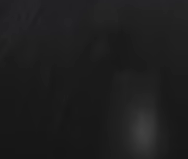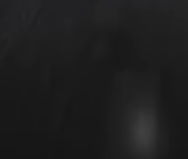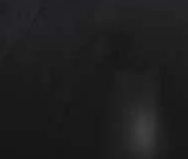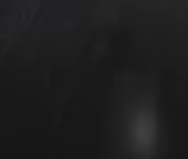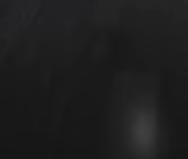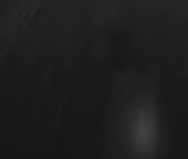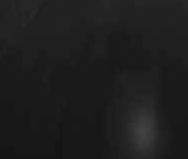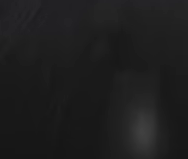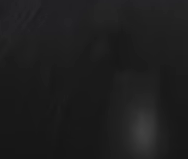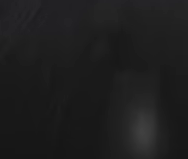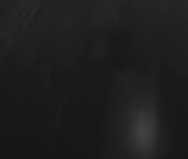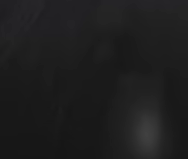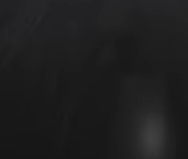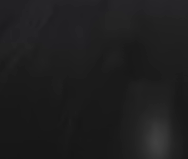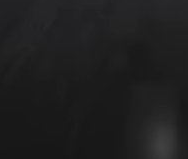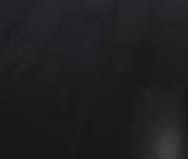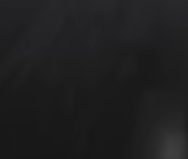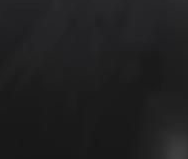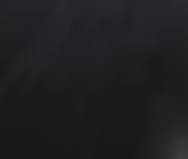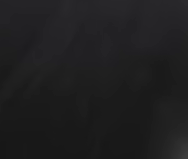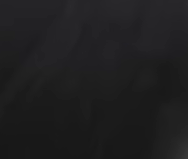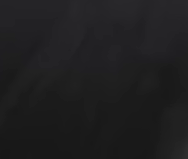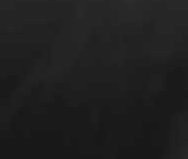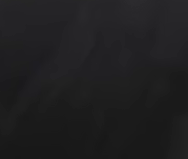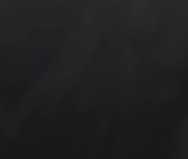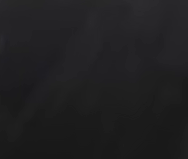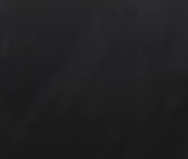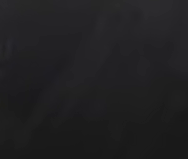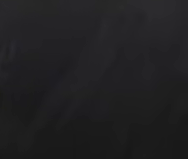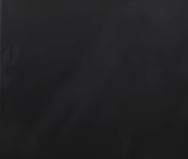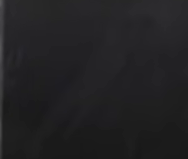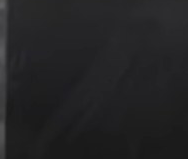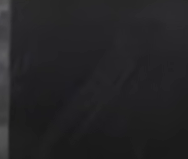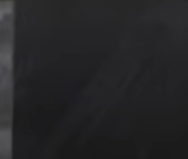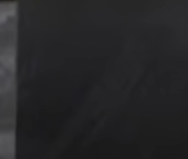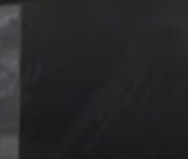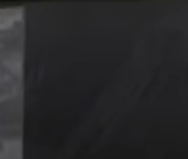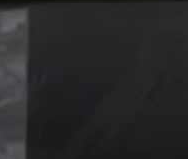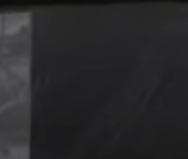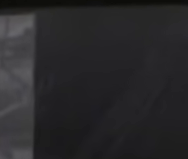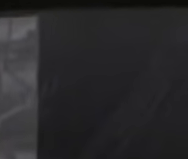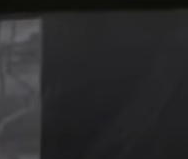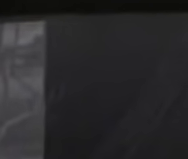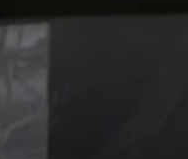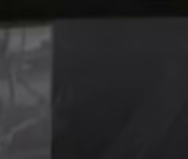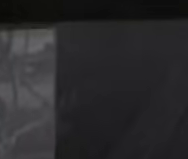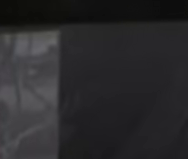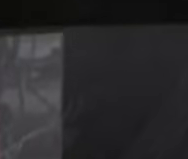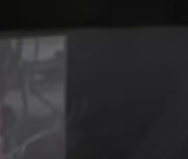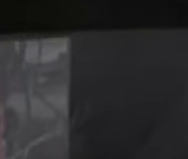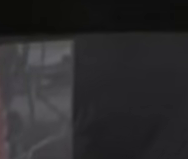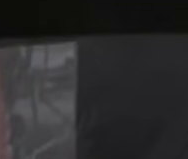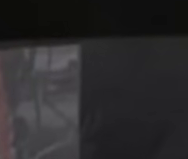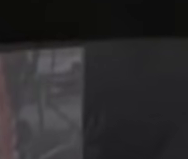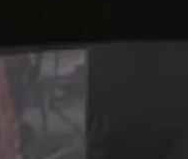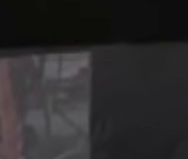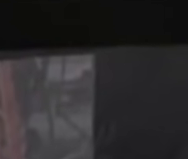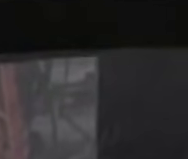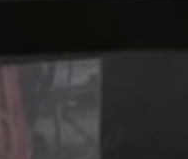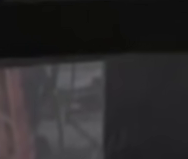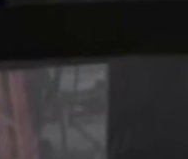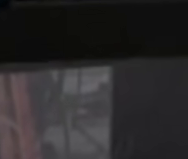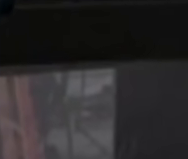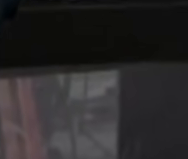Tipikal na Pinoy, mahilig sa pansit. Regular ang pansit sa araw-araw na dieta natin at lalo na sa